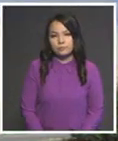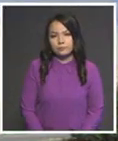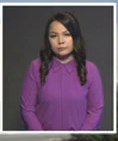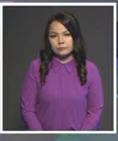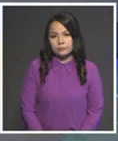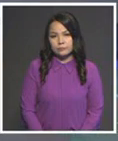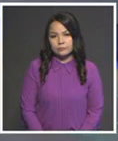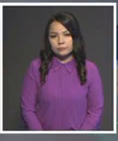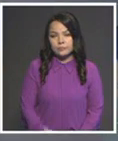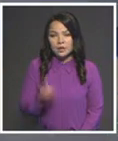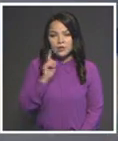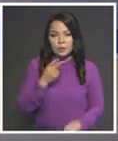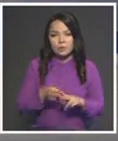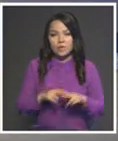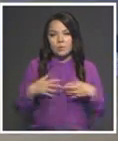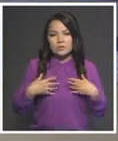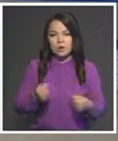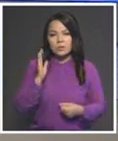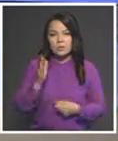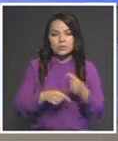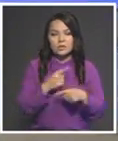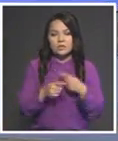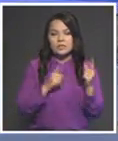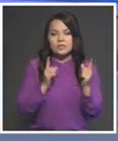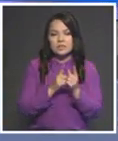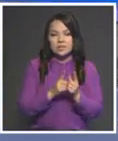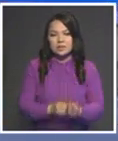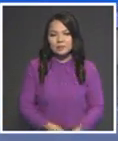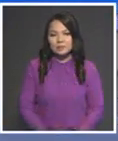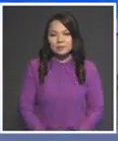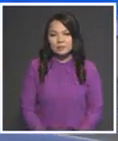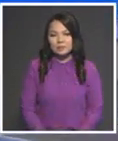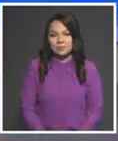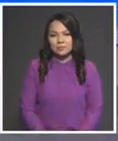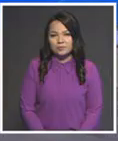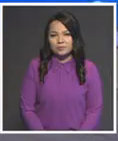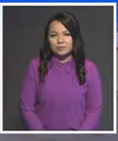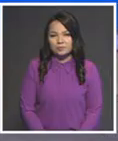облысы. Ақпараттың келесі шығарылымы сағат 8-де. Жаңалық күтіңіздер.